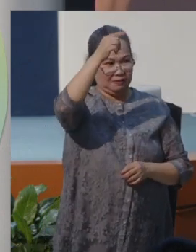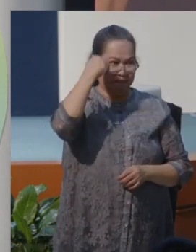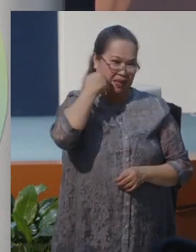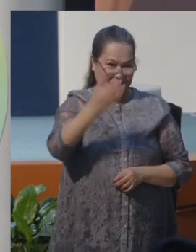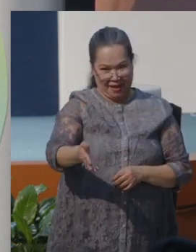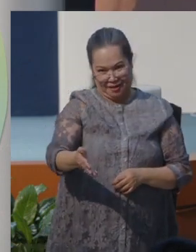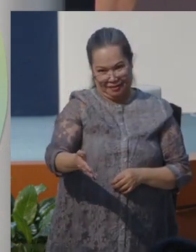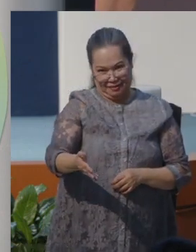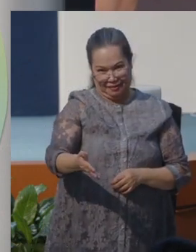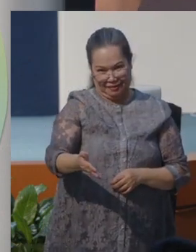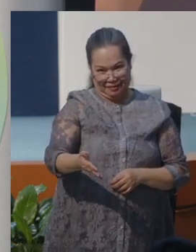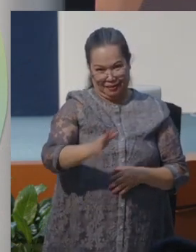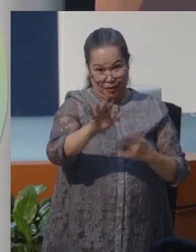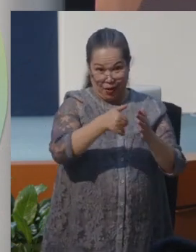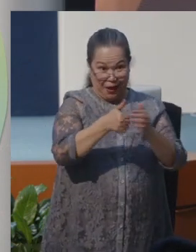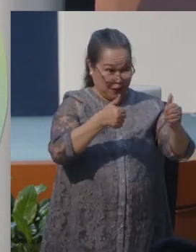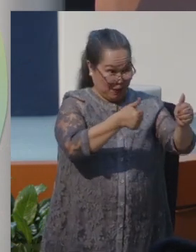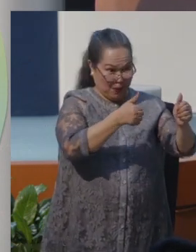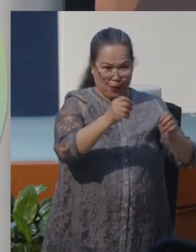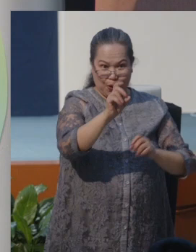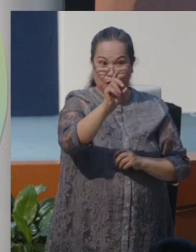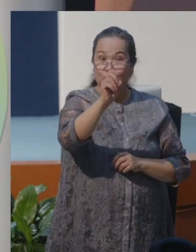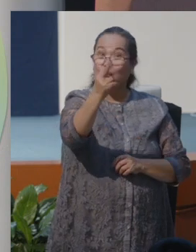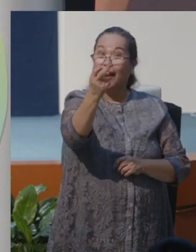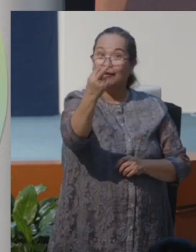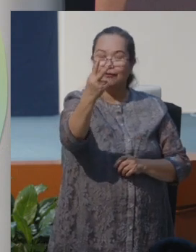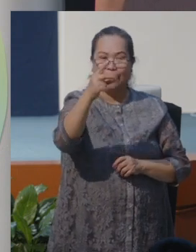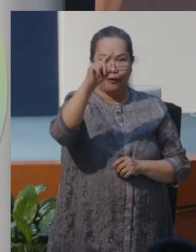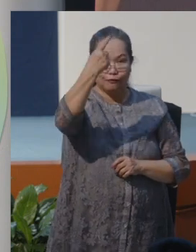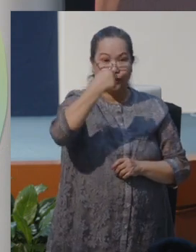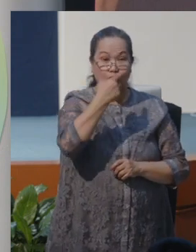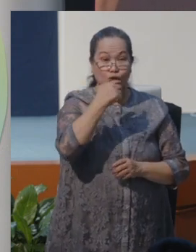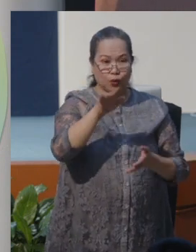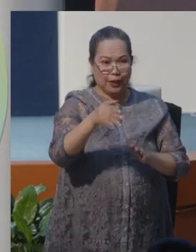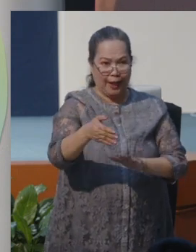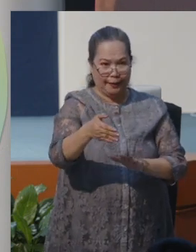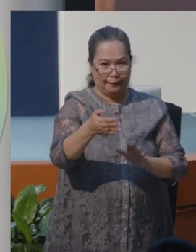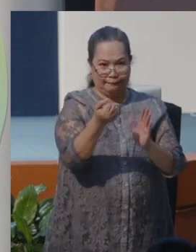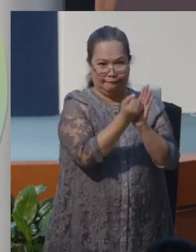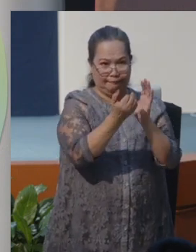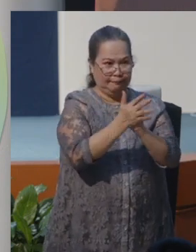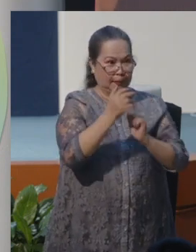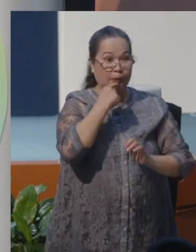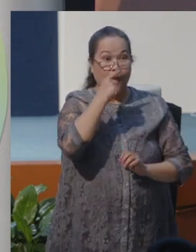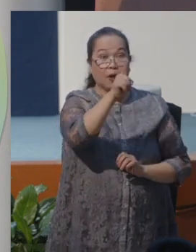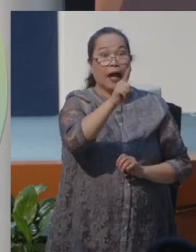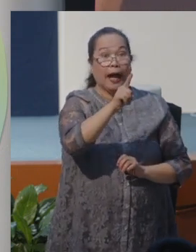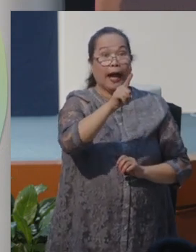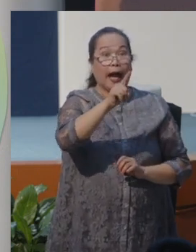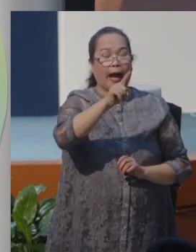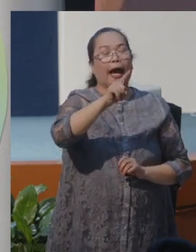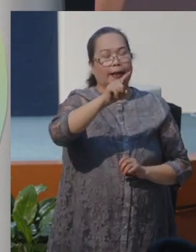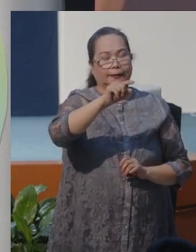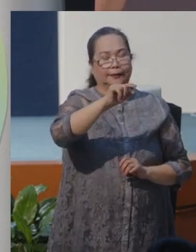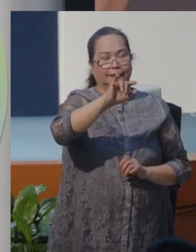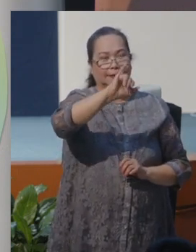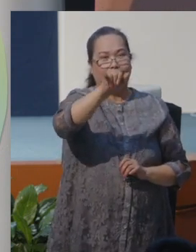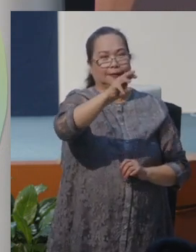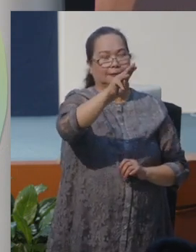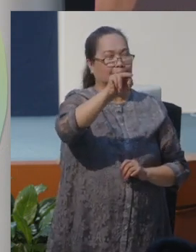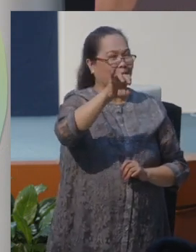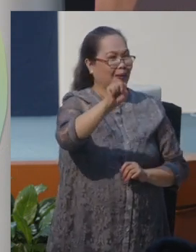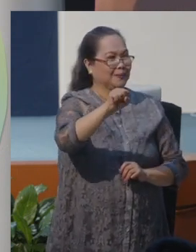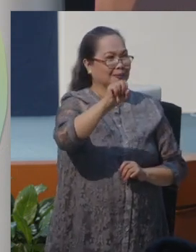Doon sa natirang 12. Siya ang unang namatay at na-record sa scriptures ang kanyang death. Acts chapter